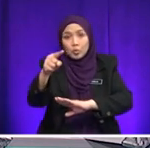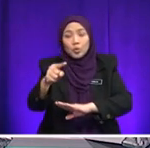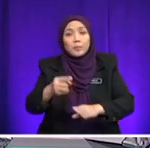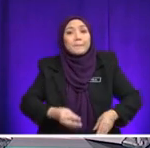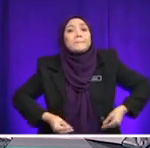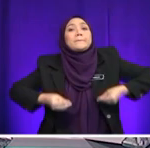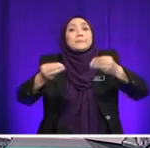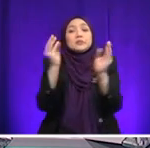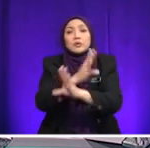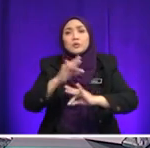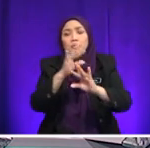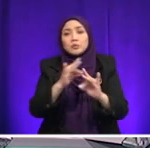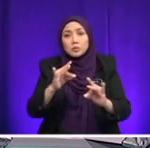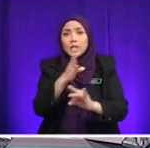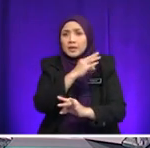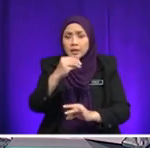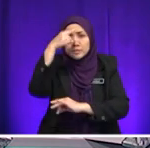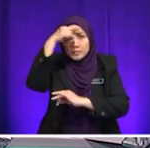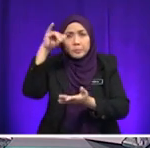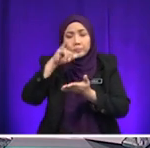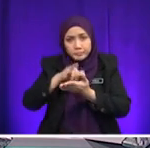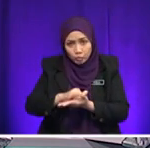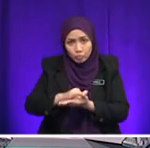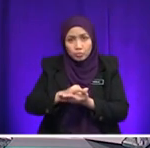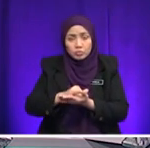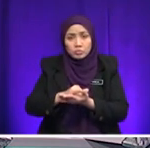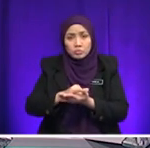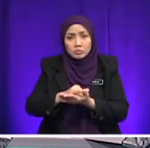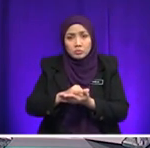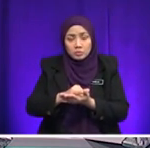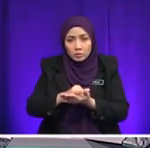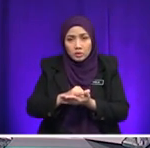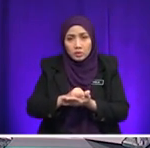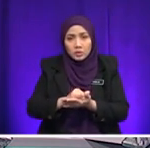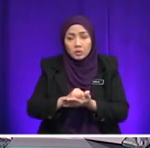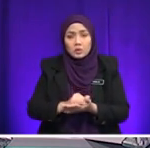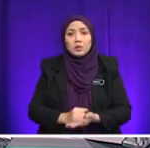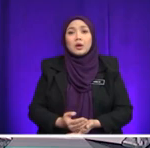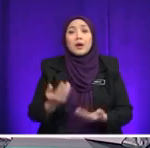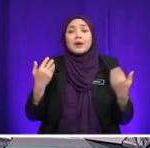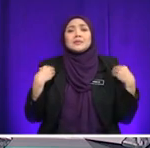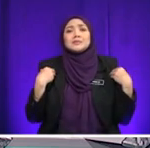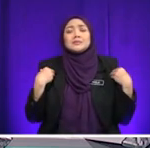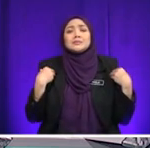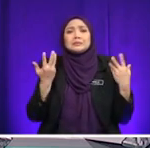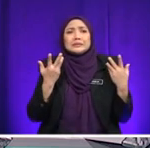ini sebenarnya menyebabkan apa ketika menimbulkan perasaan ee menimbulkan konflik yang membawa